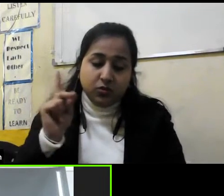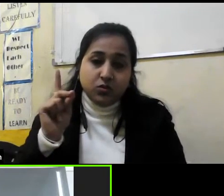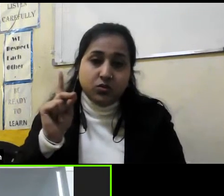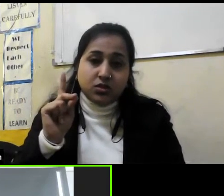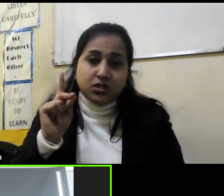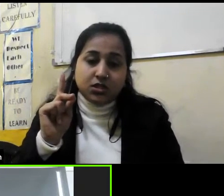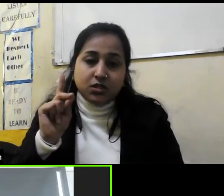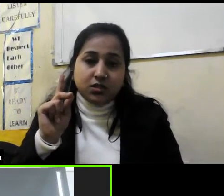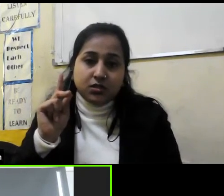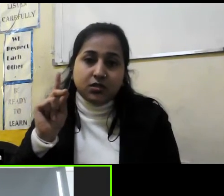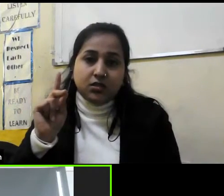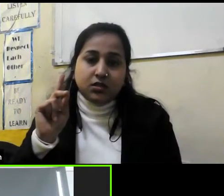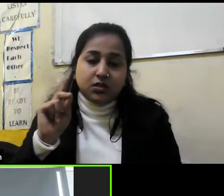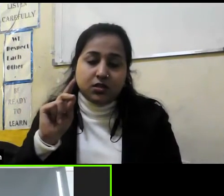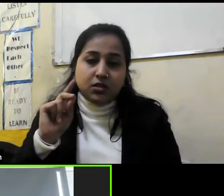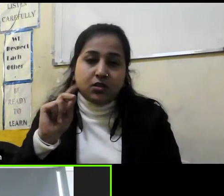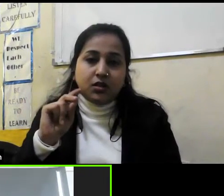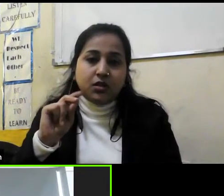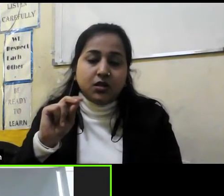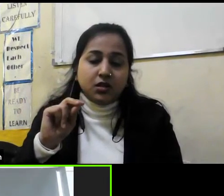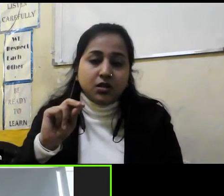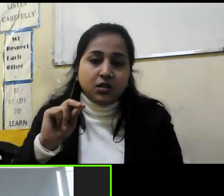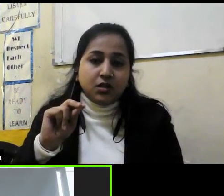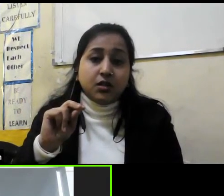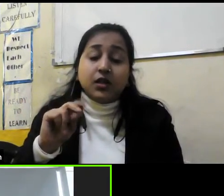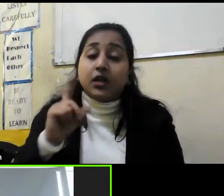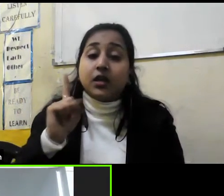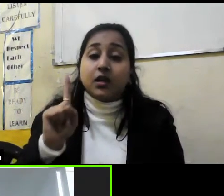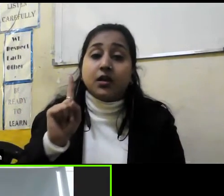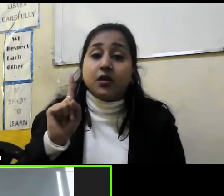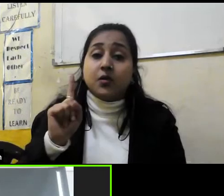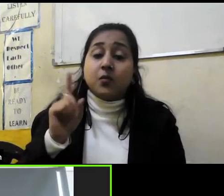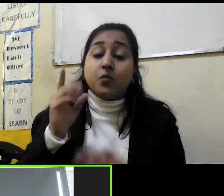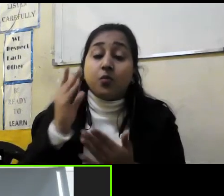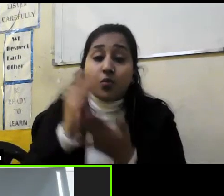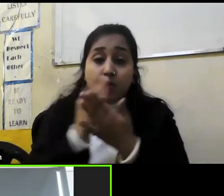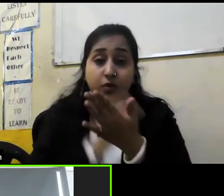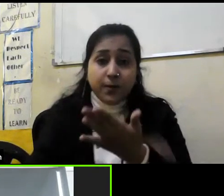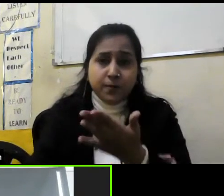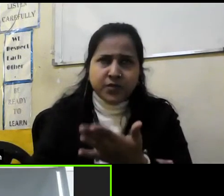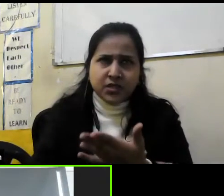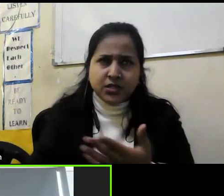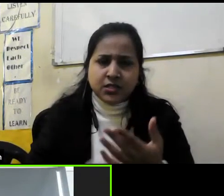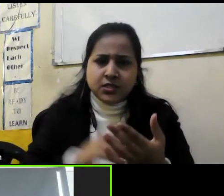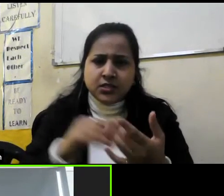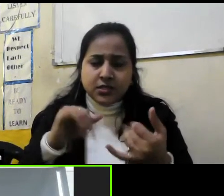हैं, गवर्नमेंट ऑफ इंडिया, मिनिस्ट्री ऑफ साइंस टेक्नोलॉजी का एक प्रोग्राम है कॉल्ड सील. और जो